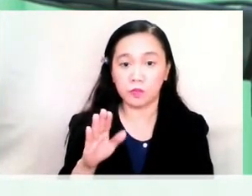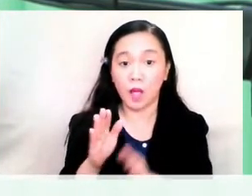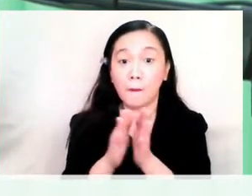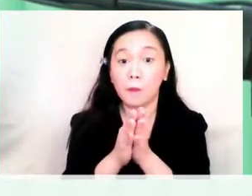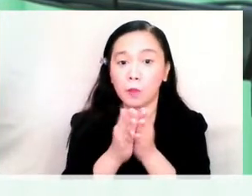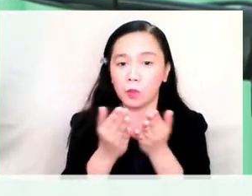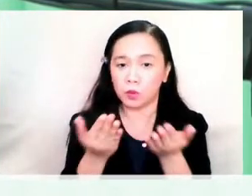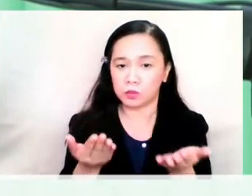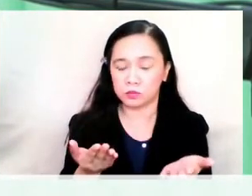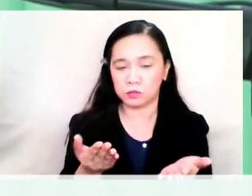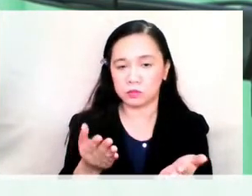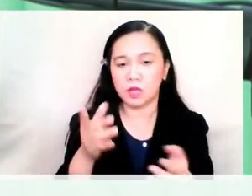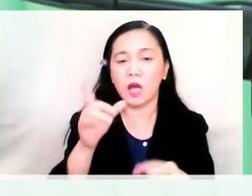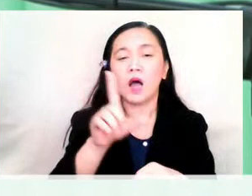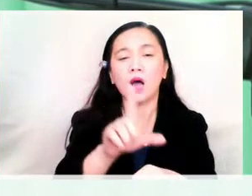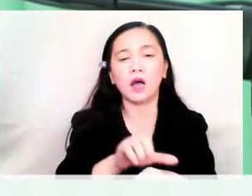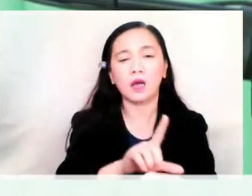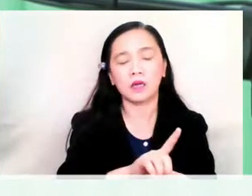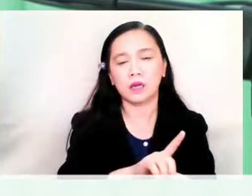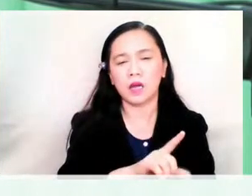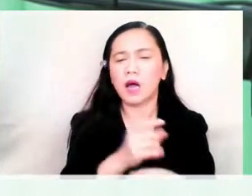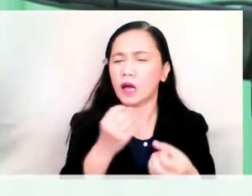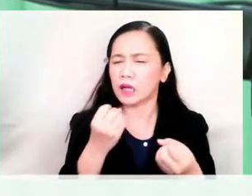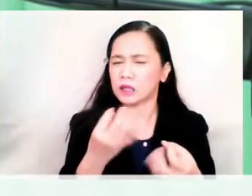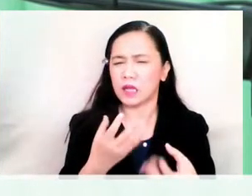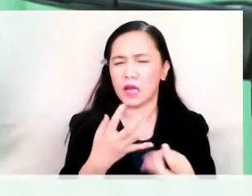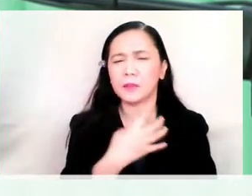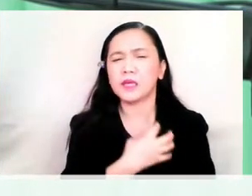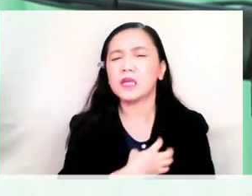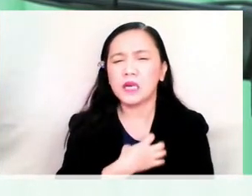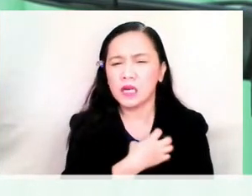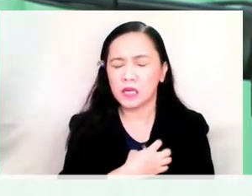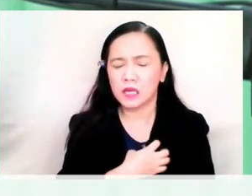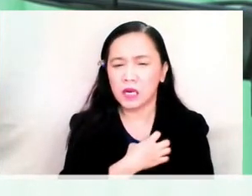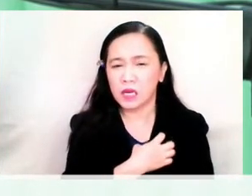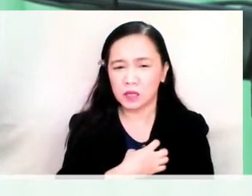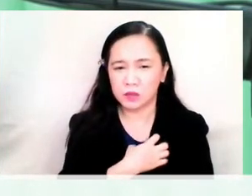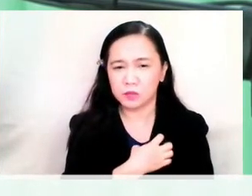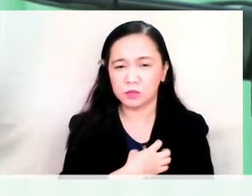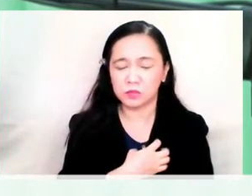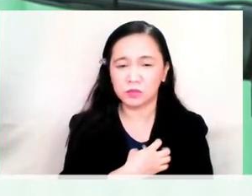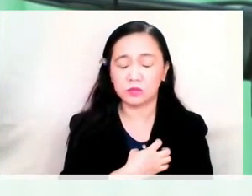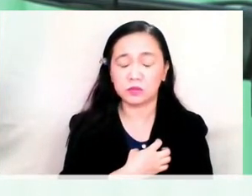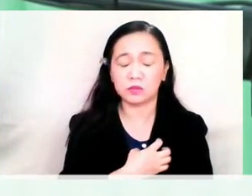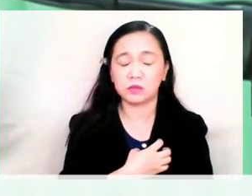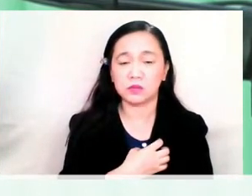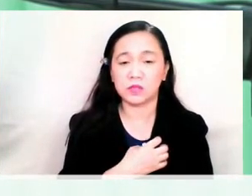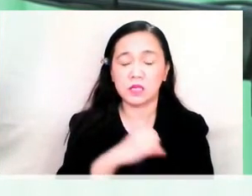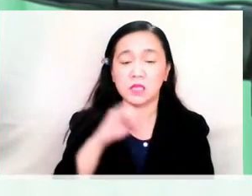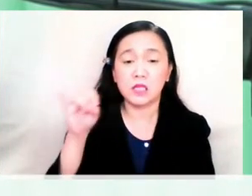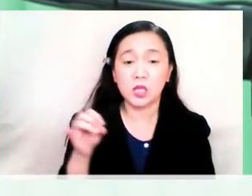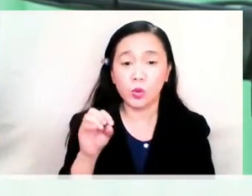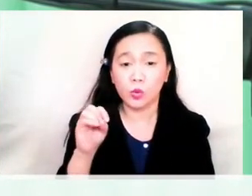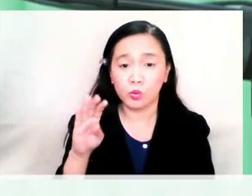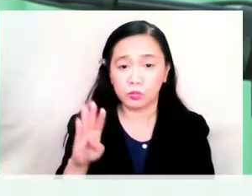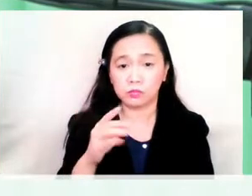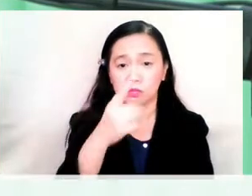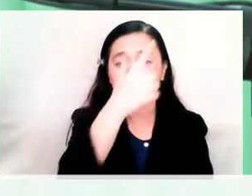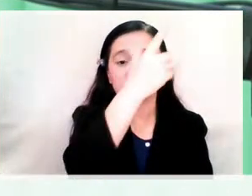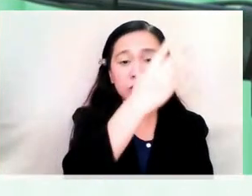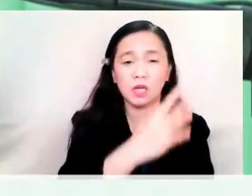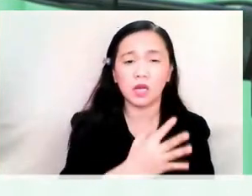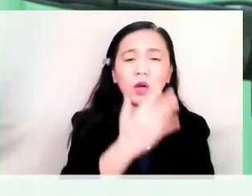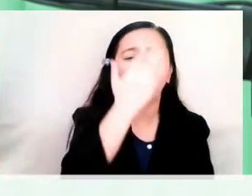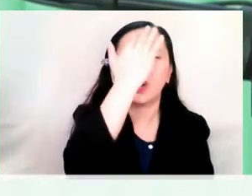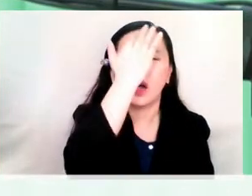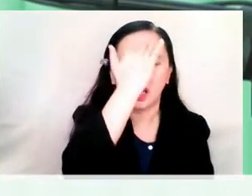Mahaba ang reklamo ni Job sa Diyos na bakit siya naghihirap. Nawala ang